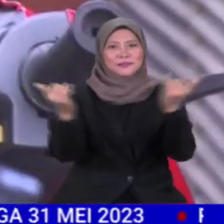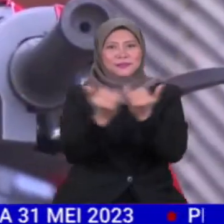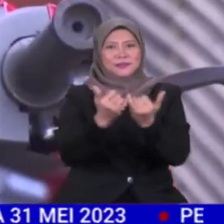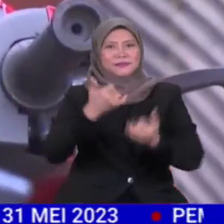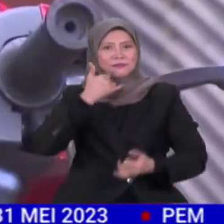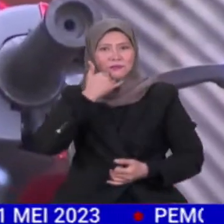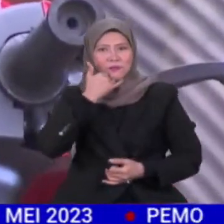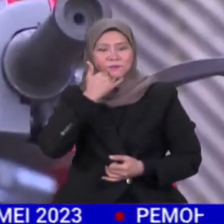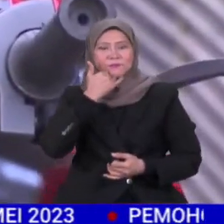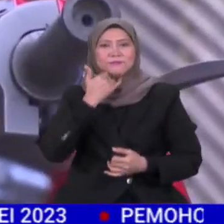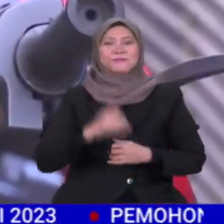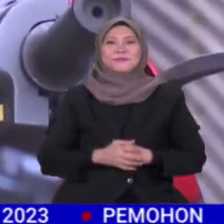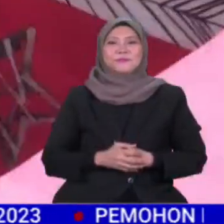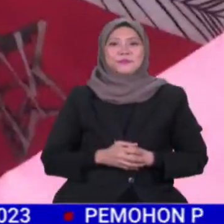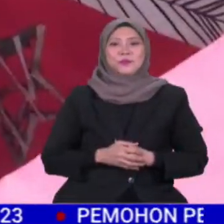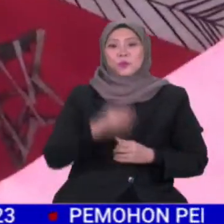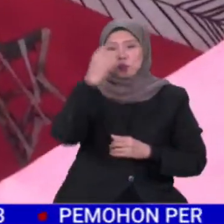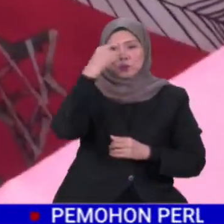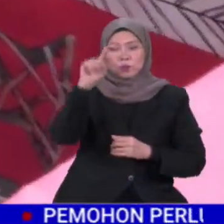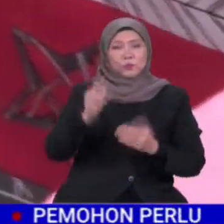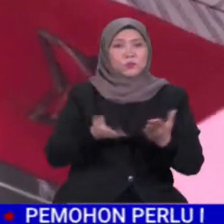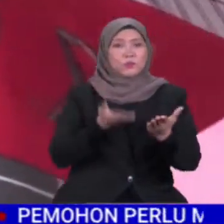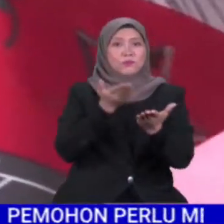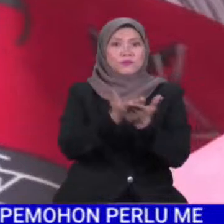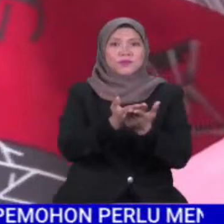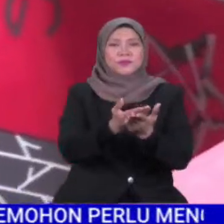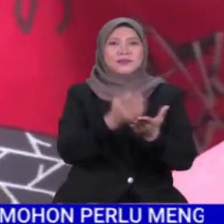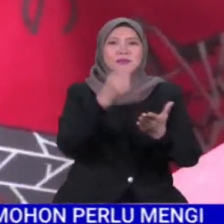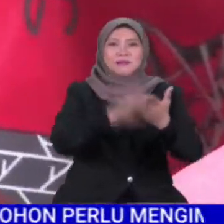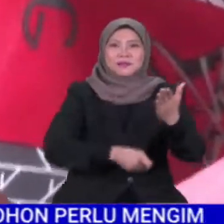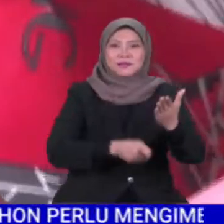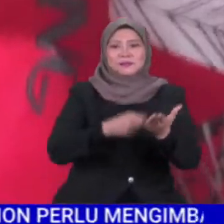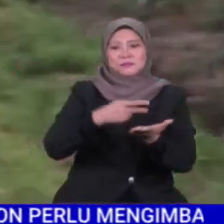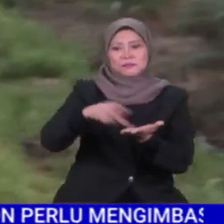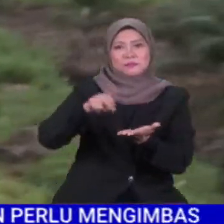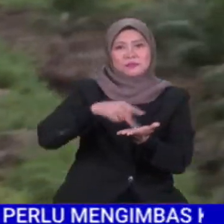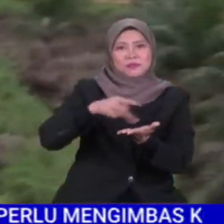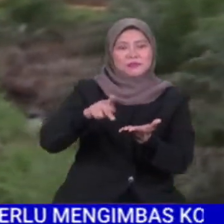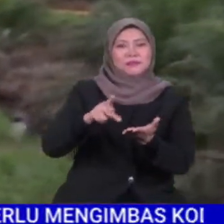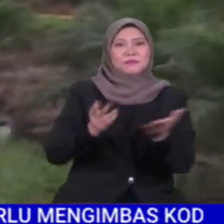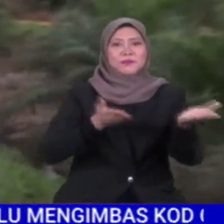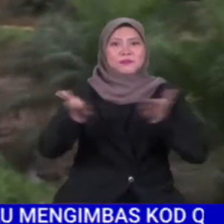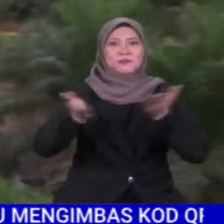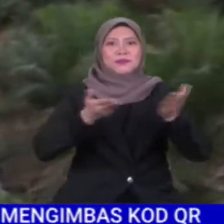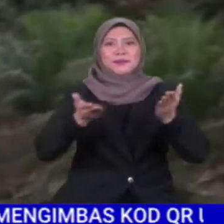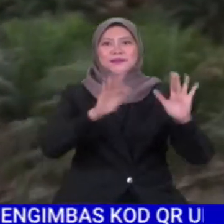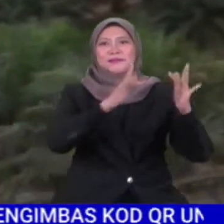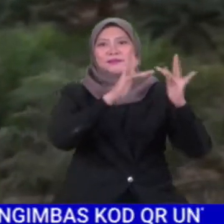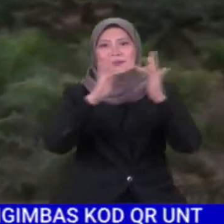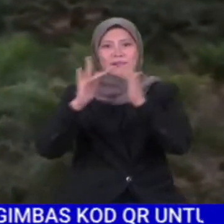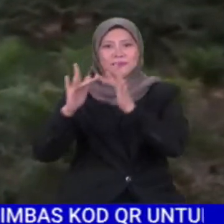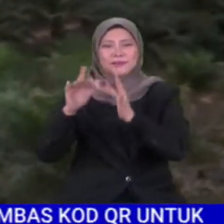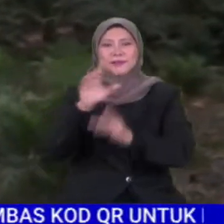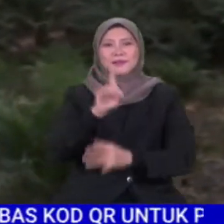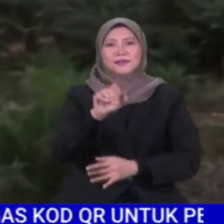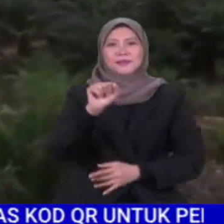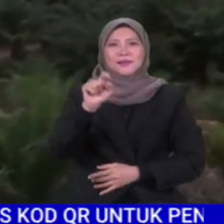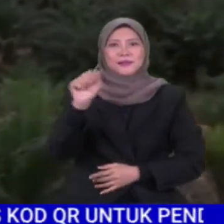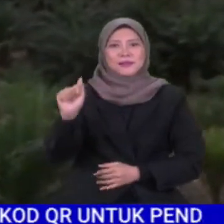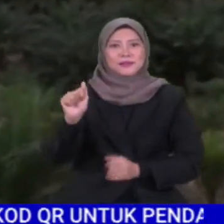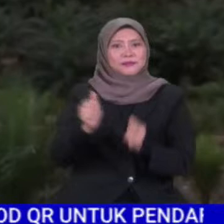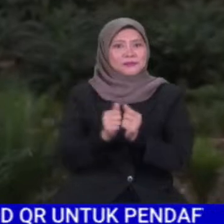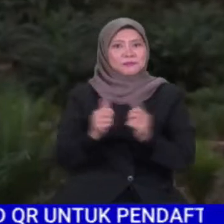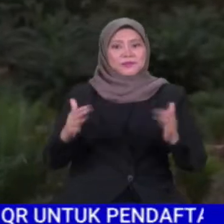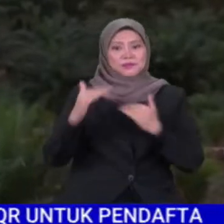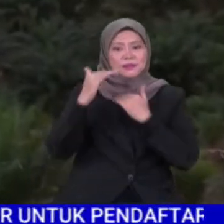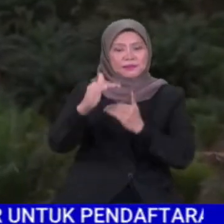syarikat-syarikat telekomunikasi tempatan untuk menawarkan pakej prabayar bagi perkhidmatan jalur lebar data tanpa had